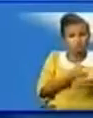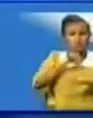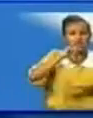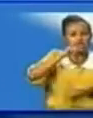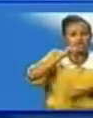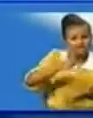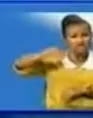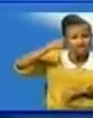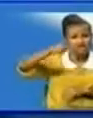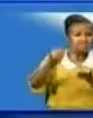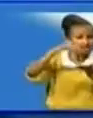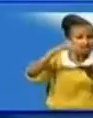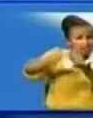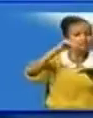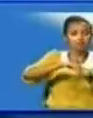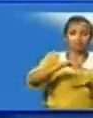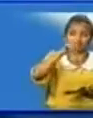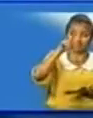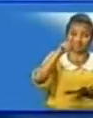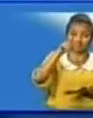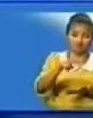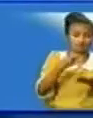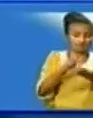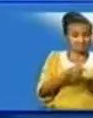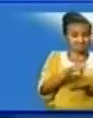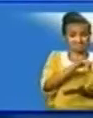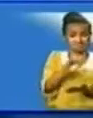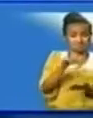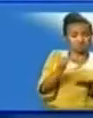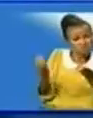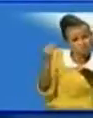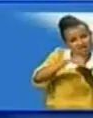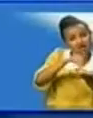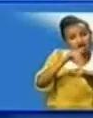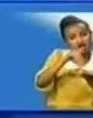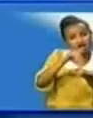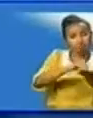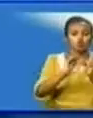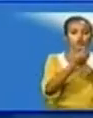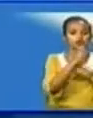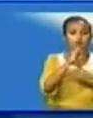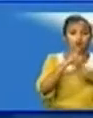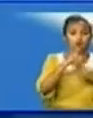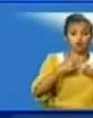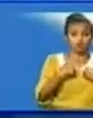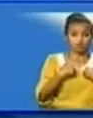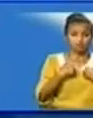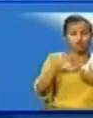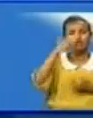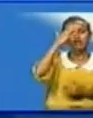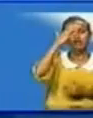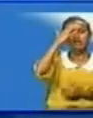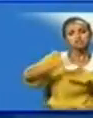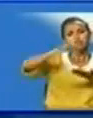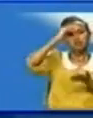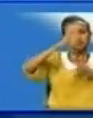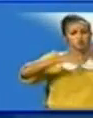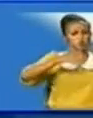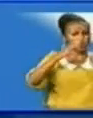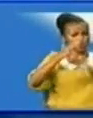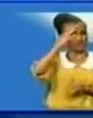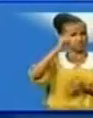ያጋጥመኛል ምናልባት ምልክት ምን ተለሚያዝ ነገር ላቸው ማሁን ብዙ ጓደኞቼ አዲስ መታወቃቸው አሁን ጠቅላይ